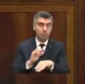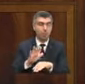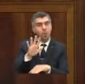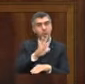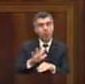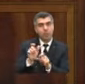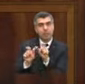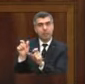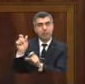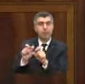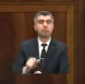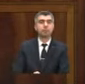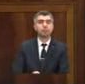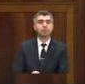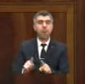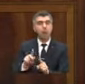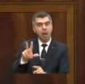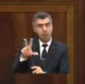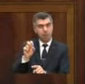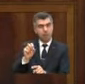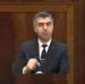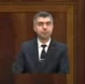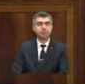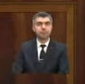الاجتماعية، وكما تعرفون هو ورش